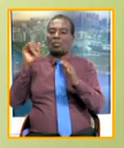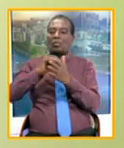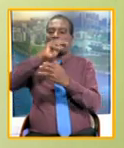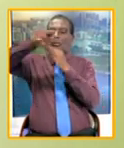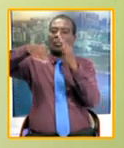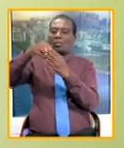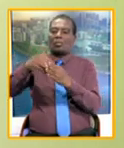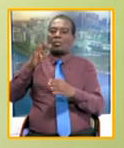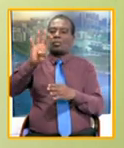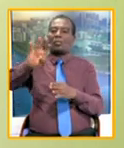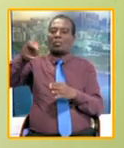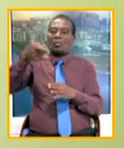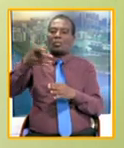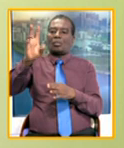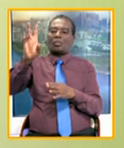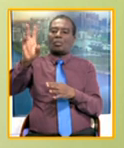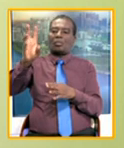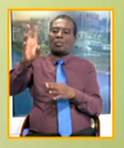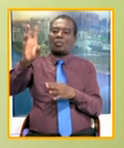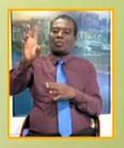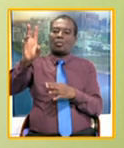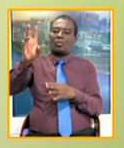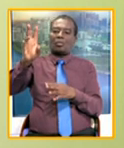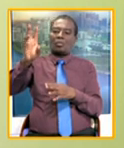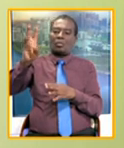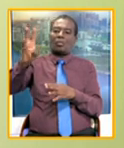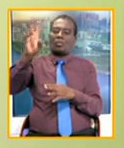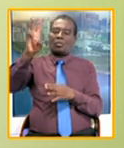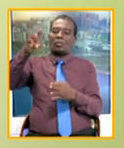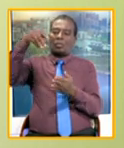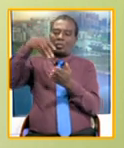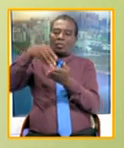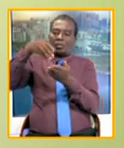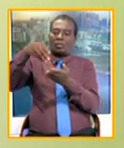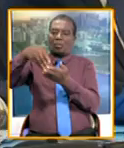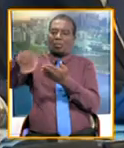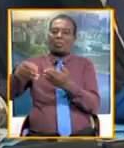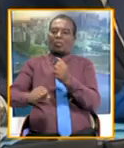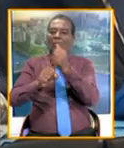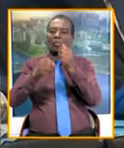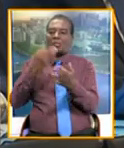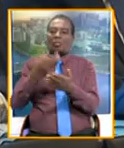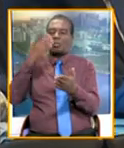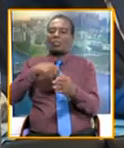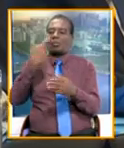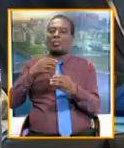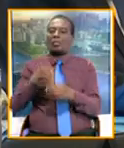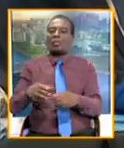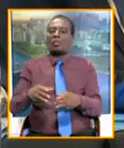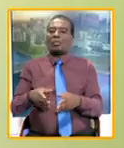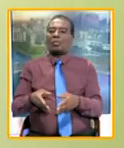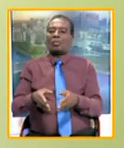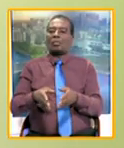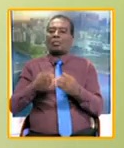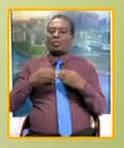total de 4,67 milliards de francs CFA de soutien financier qui a été accordé